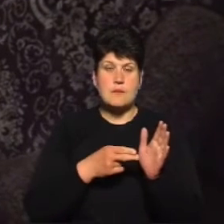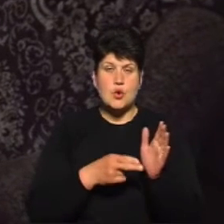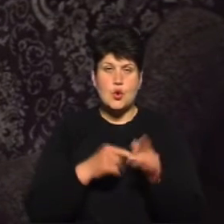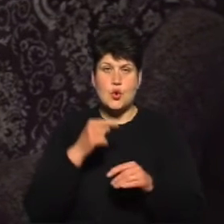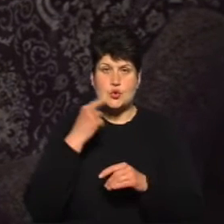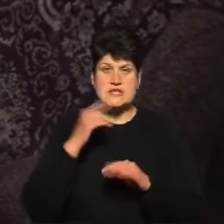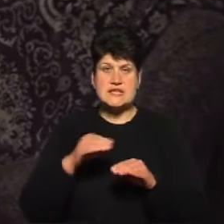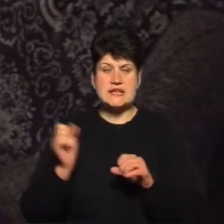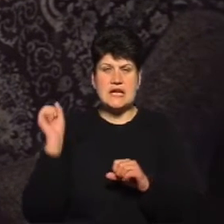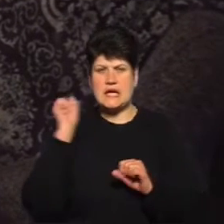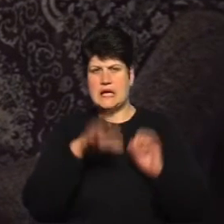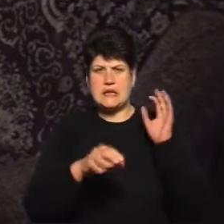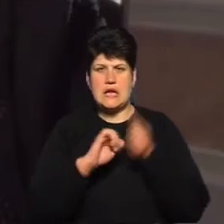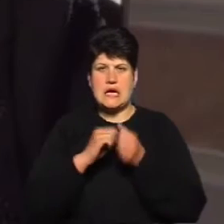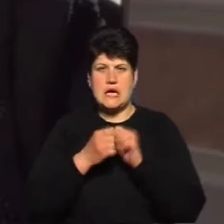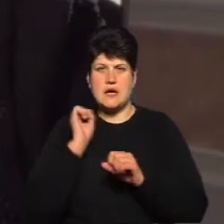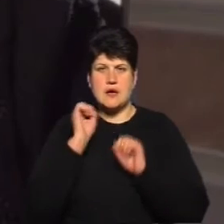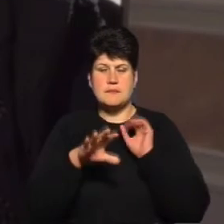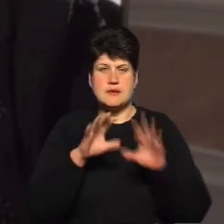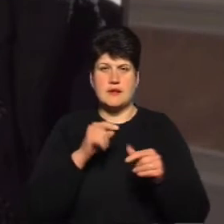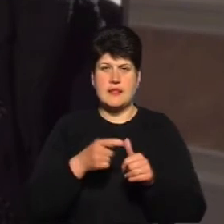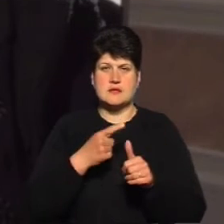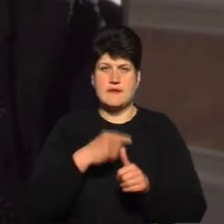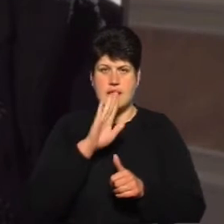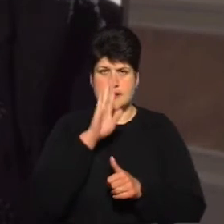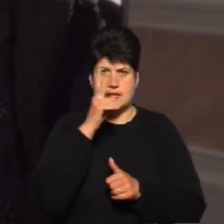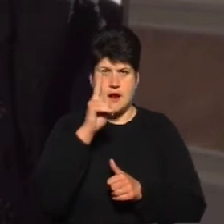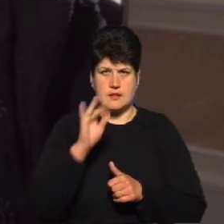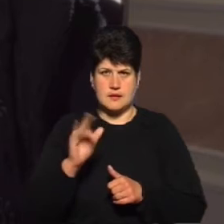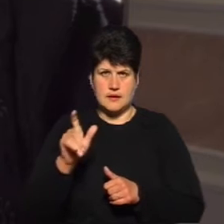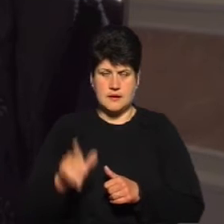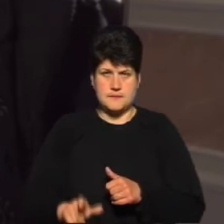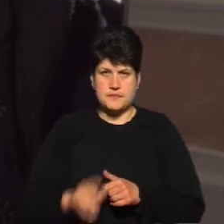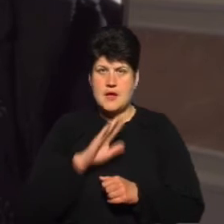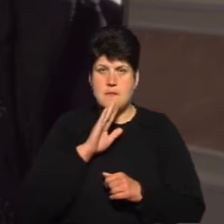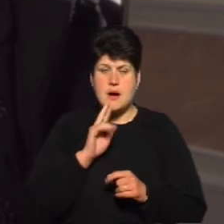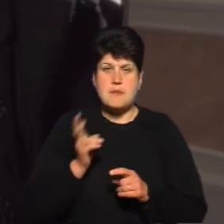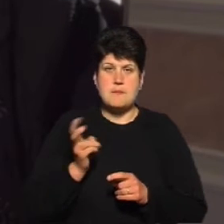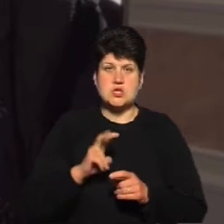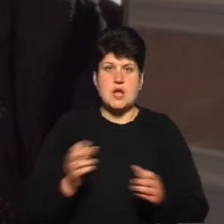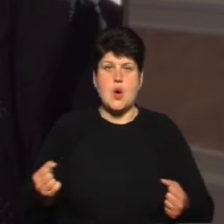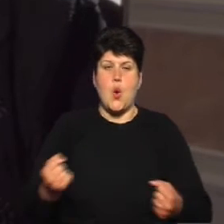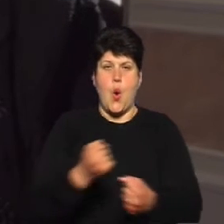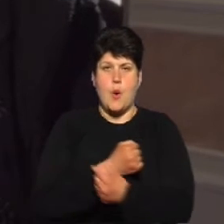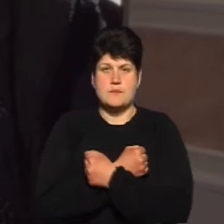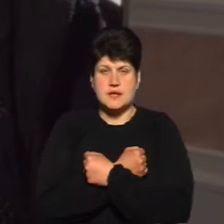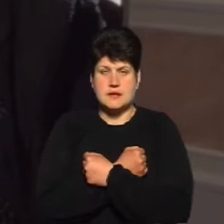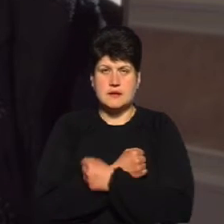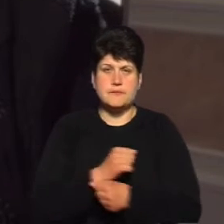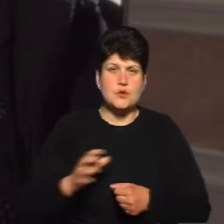нас каміння і називали зрадниками. Мама прийшла, обняла нас. У всіх нас можна